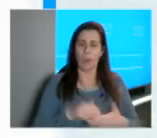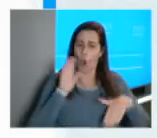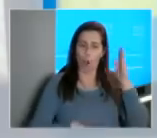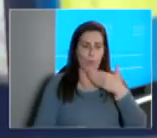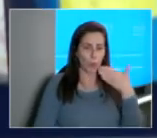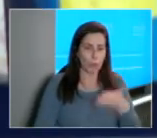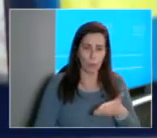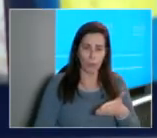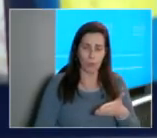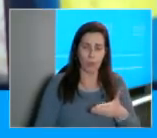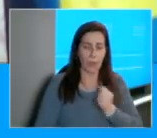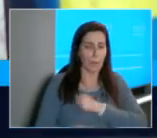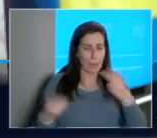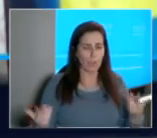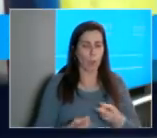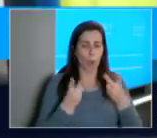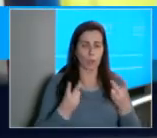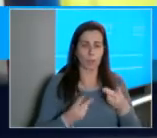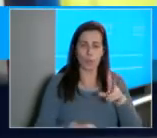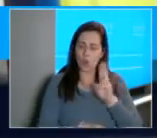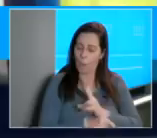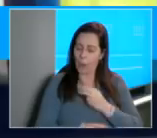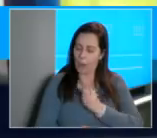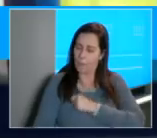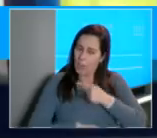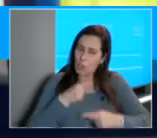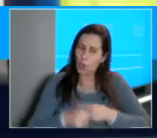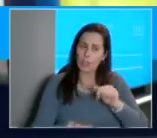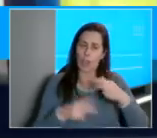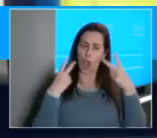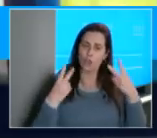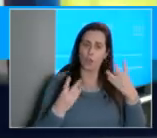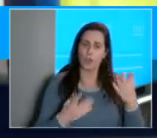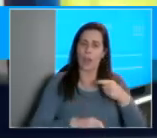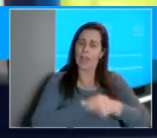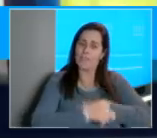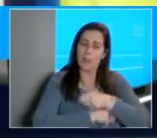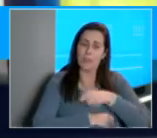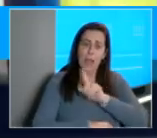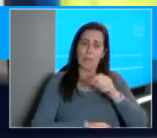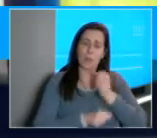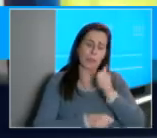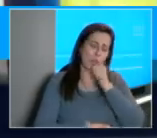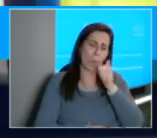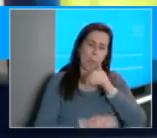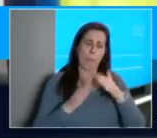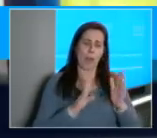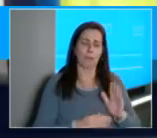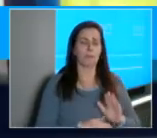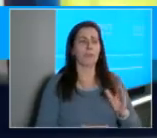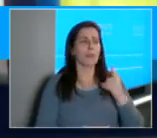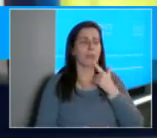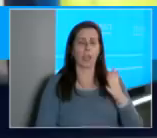היהודים בישראל הם מסורתיים, כלומר הם שומרים מסורת, כן חשוב להם להניח תפילין, גם אם הם לא מניחים תפילין בבית.